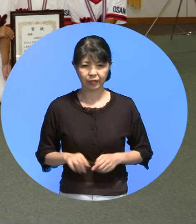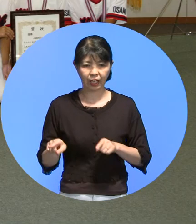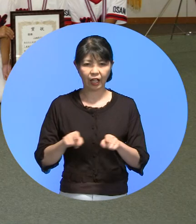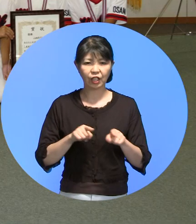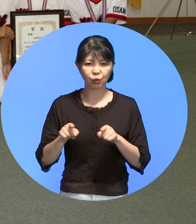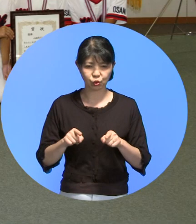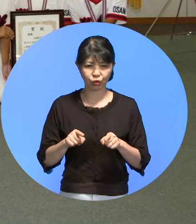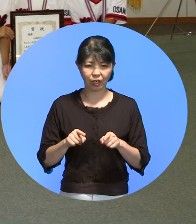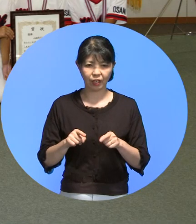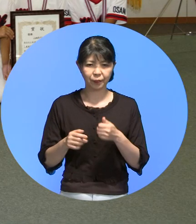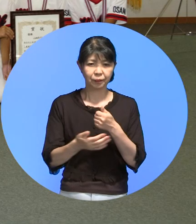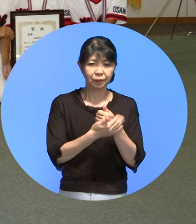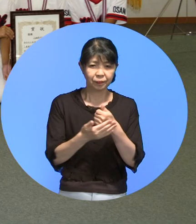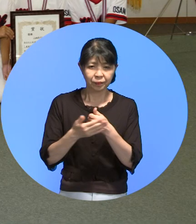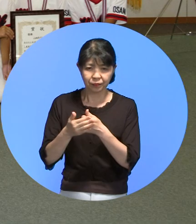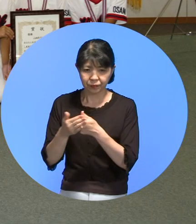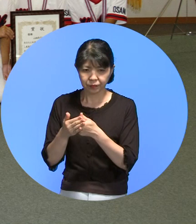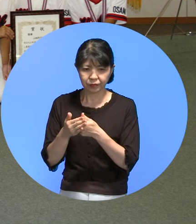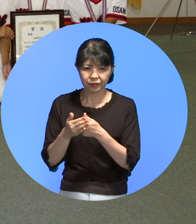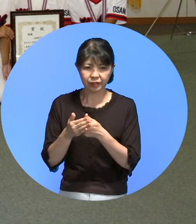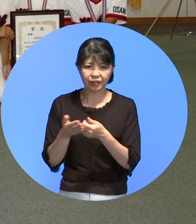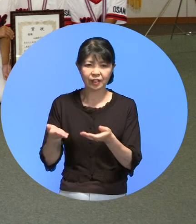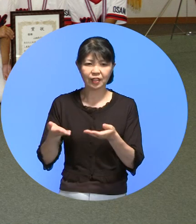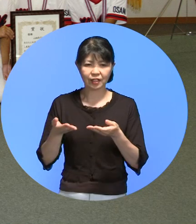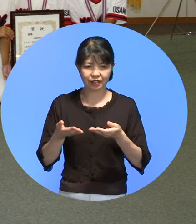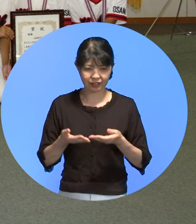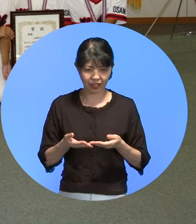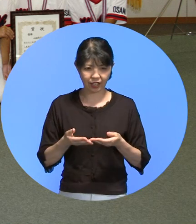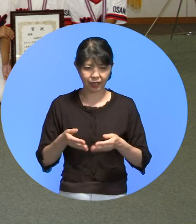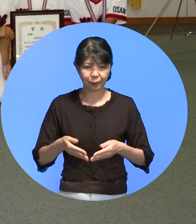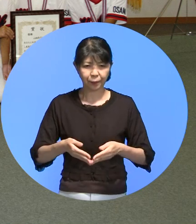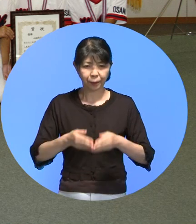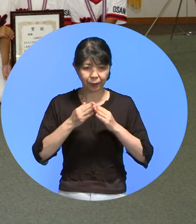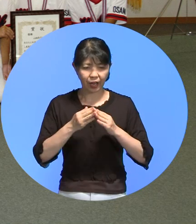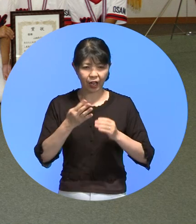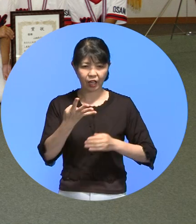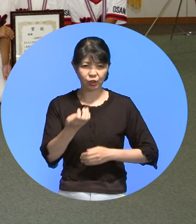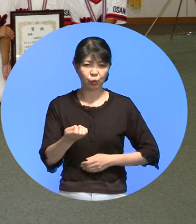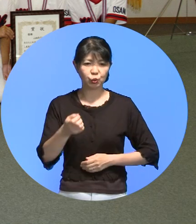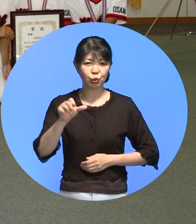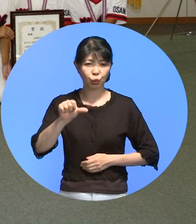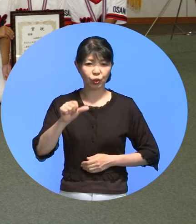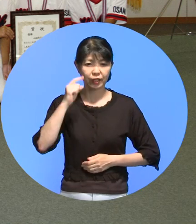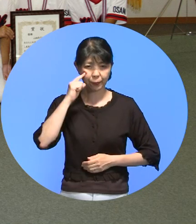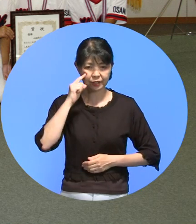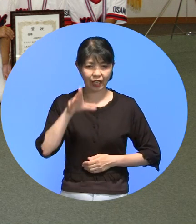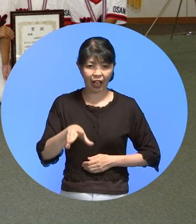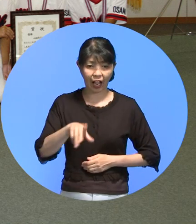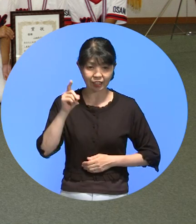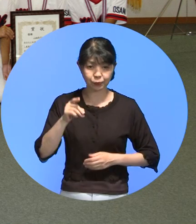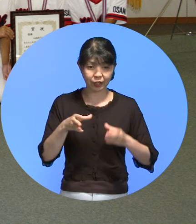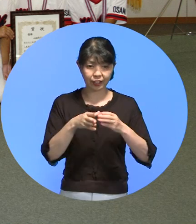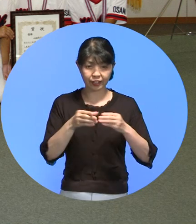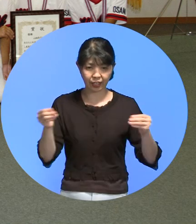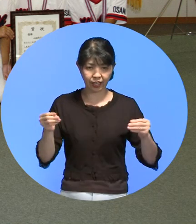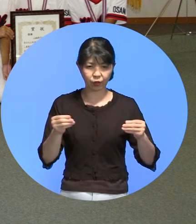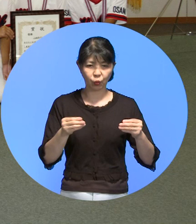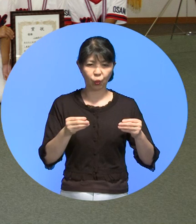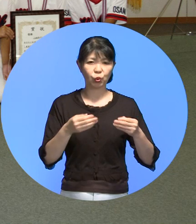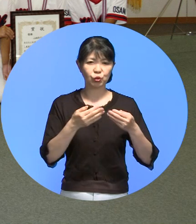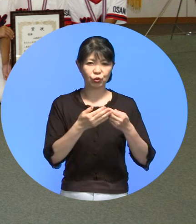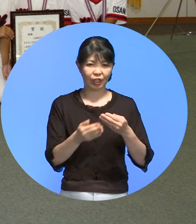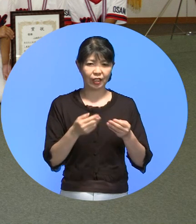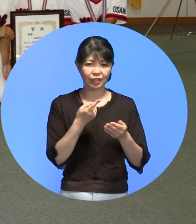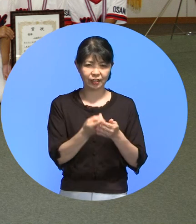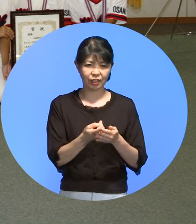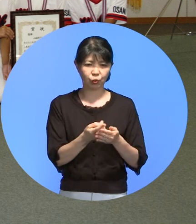は保護者をはじめ多くの方々に支えていただき、創部45年にして初めて全国大会出場の切